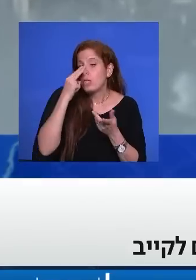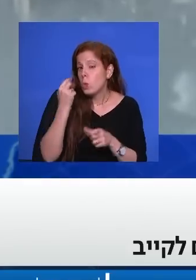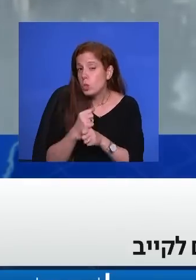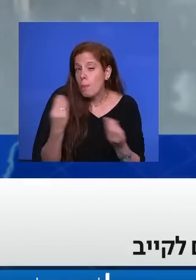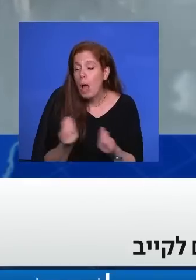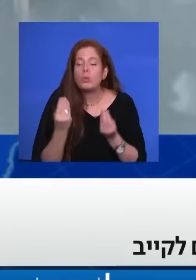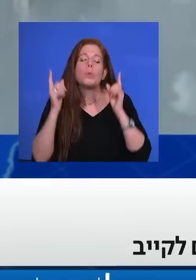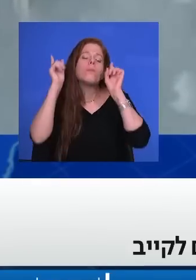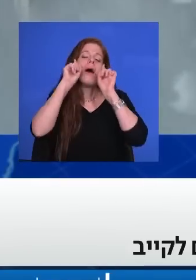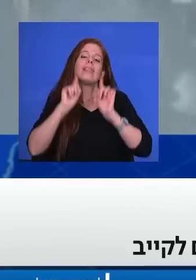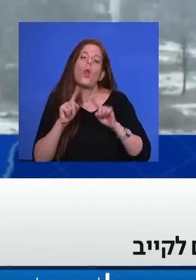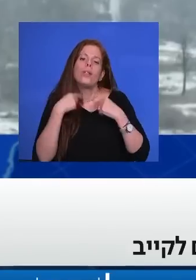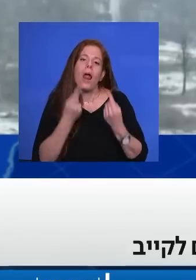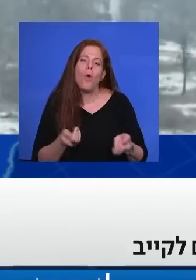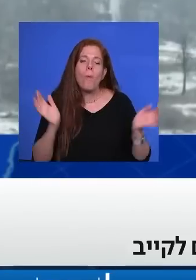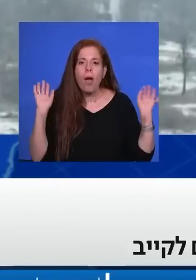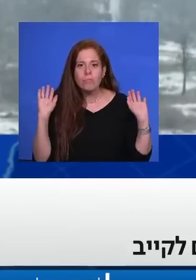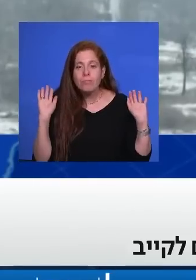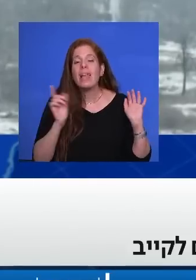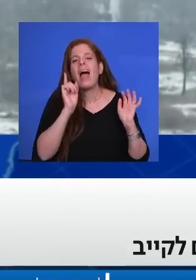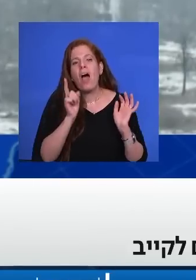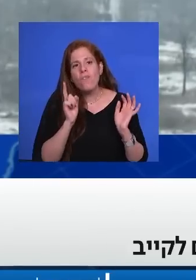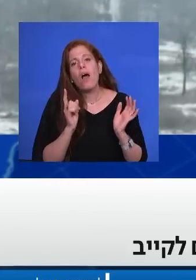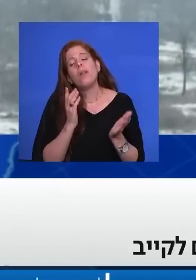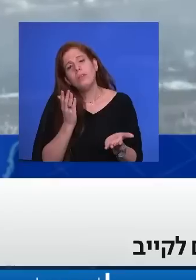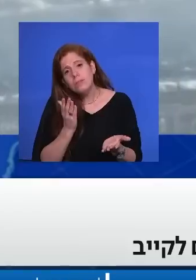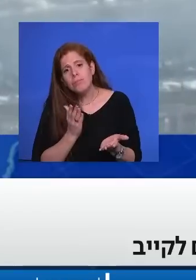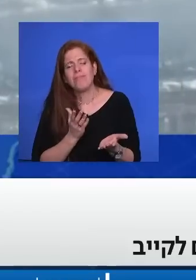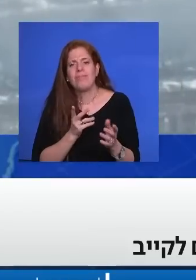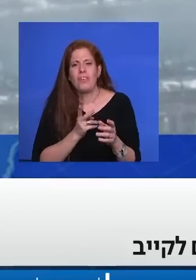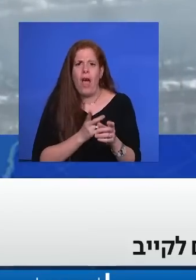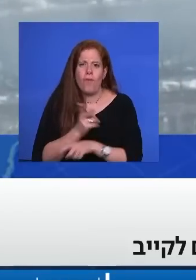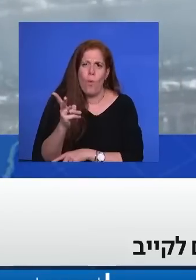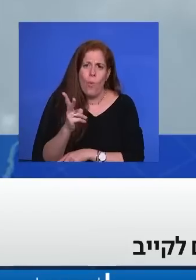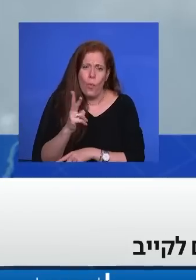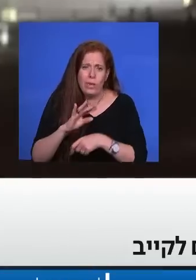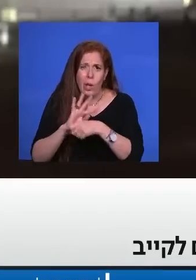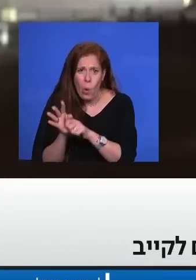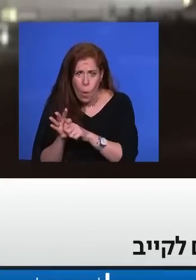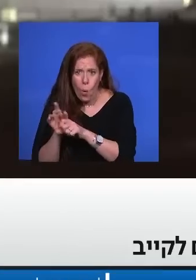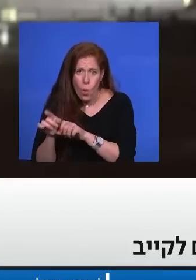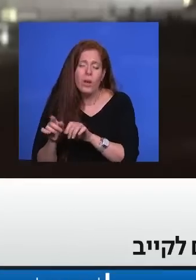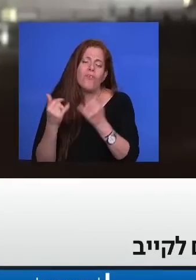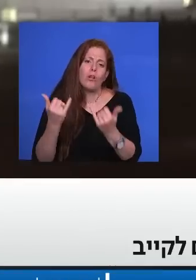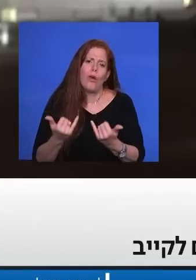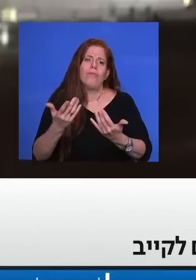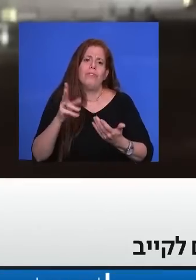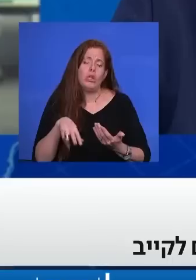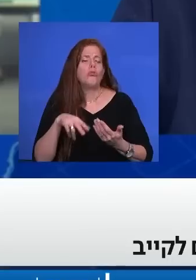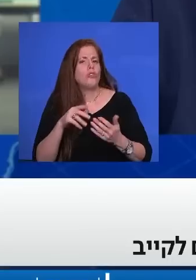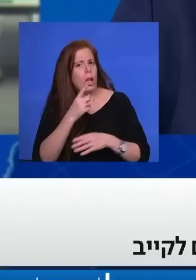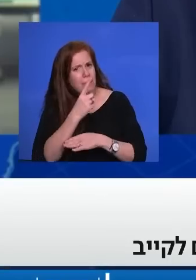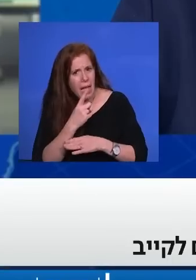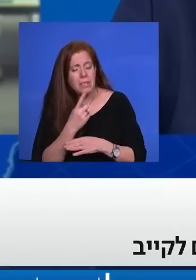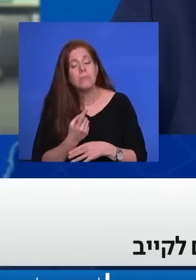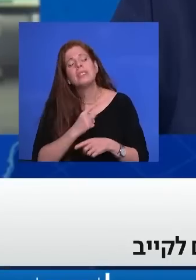לא יודע לומר לך, אבל עברו את הרוביקון. יהיו טנקים מתקדמים בידי האוקראינים, מוקדם מאוחר, חודש, חודשיים, שלושה,